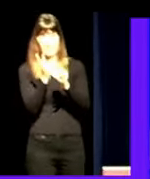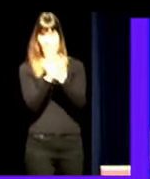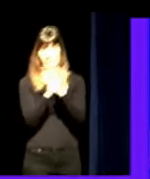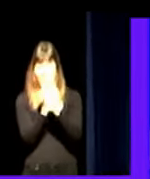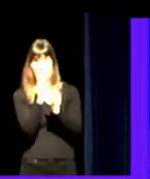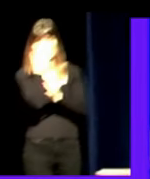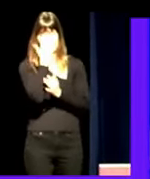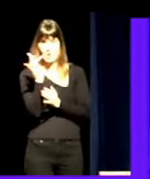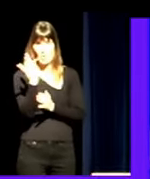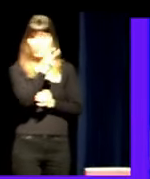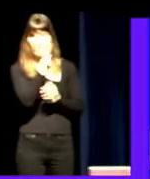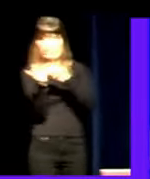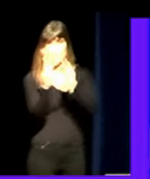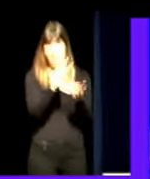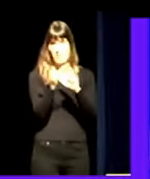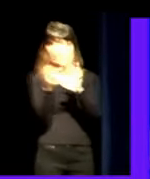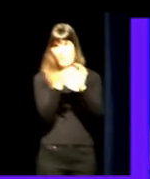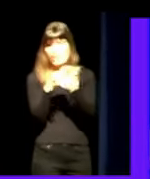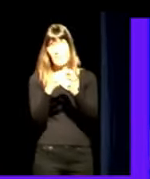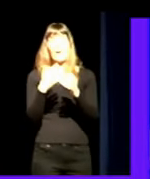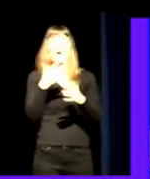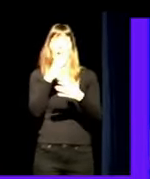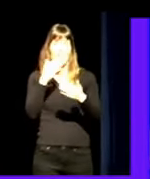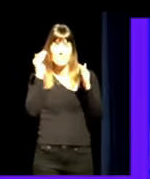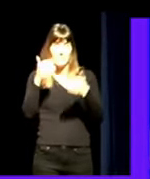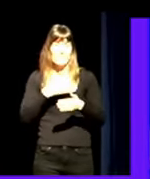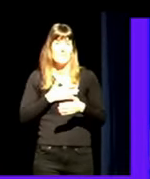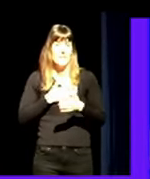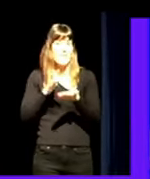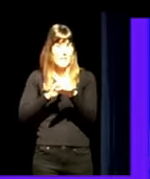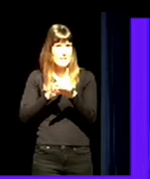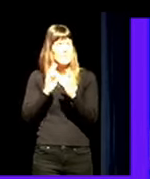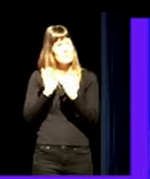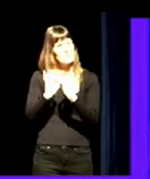aurrek eta nare bebek aurkitu egin dute, adibidez, komunizarte digitala, hori zen dionek beste galdera.